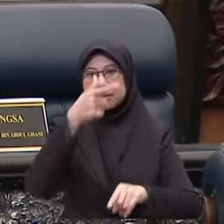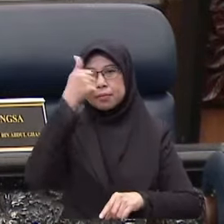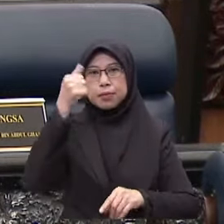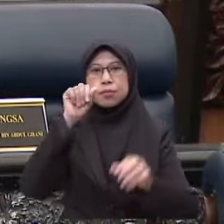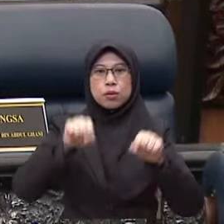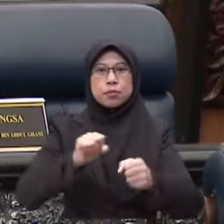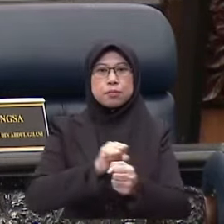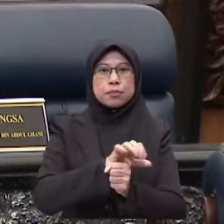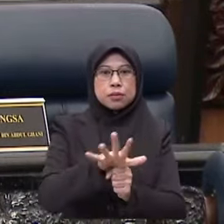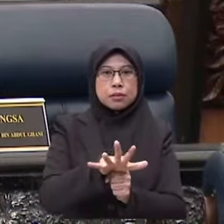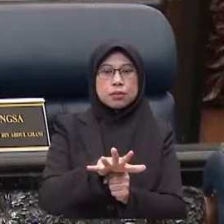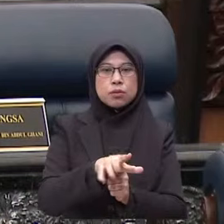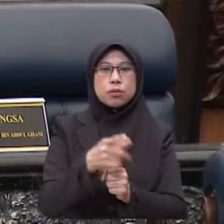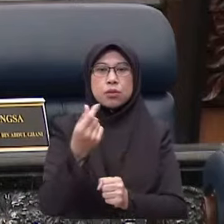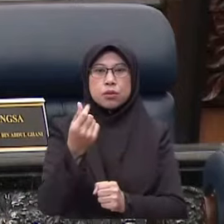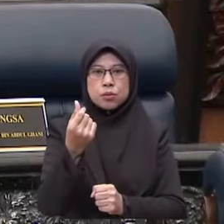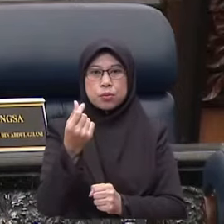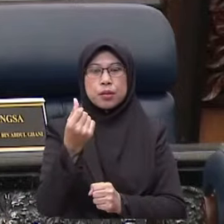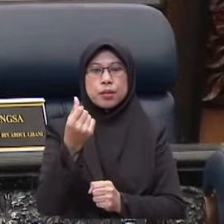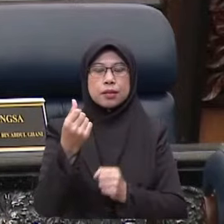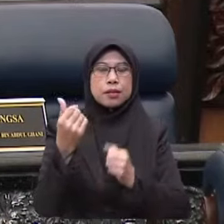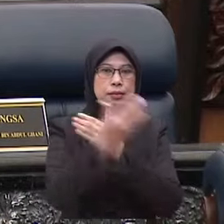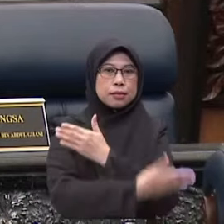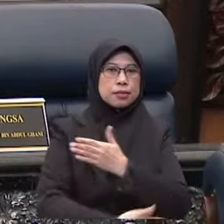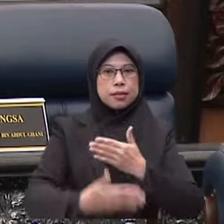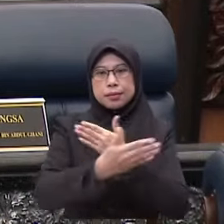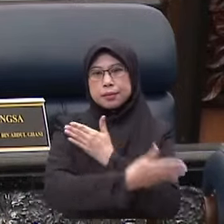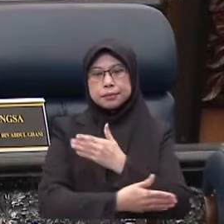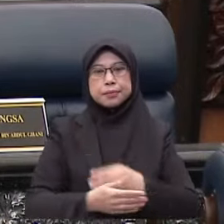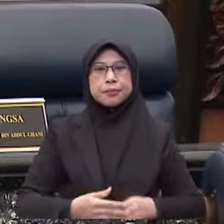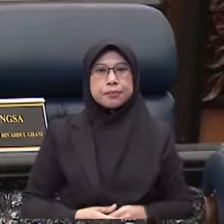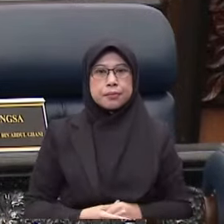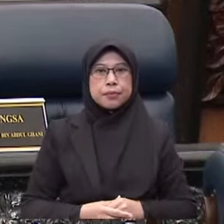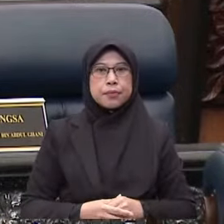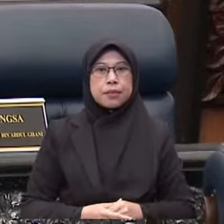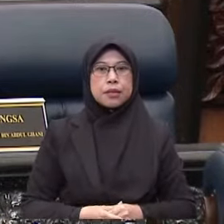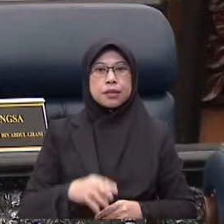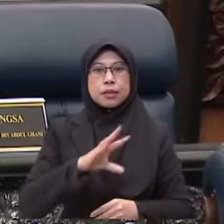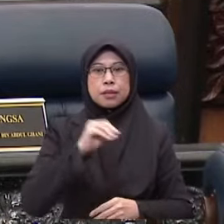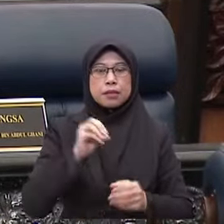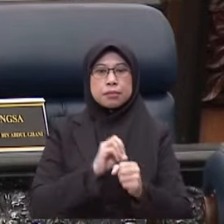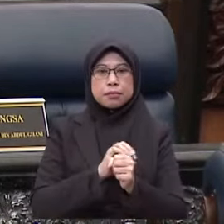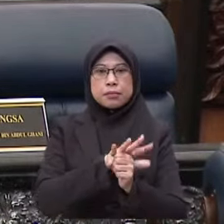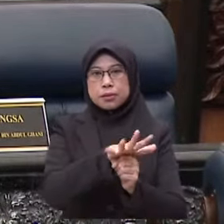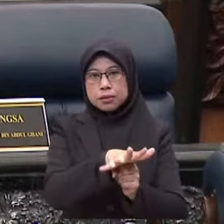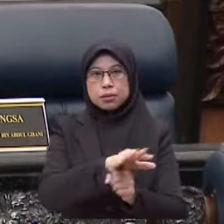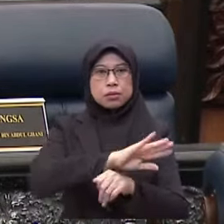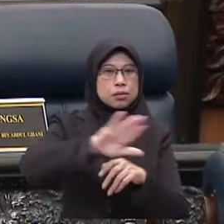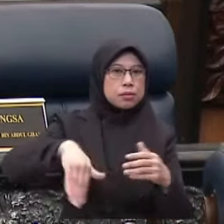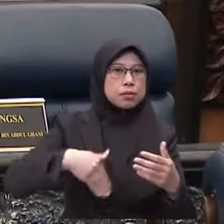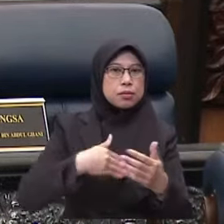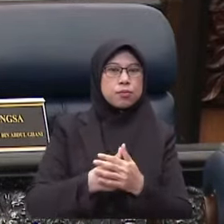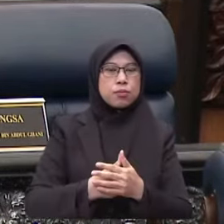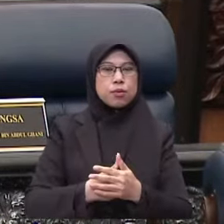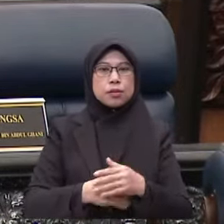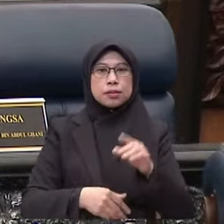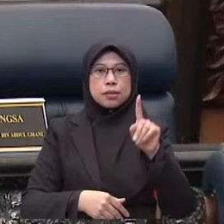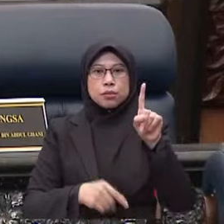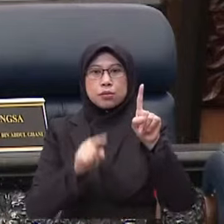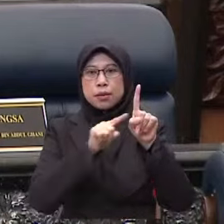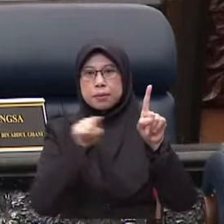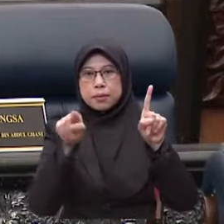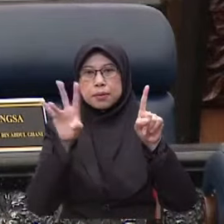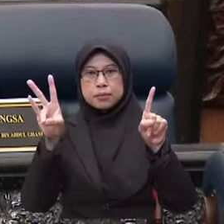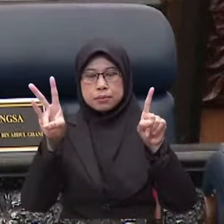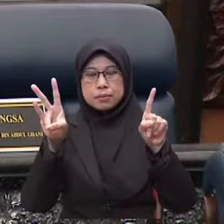mempengaruhi pergerakan mata Wang sebuah negara dan juga kesan daripada semua ini